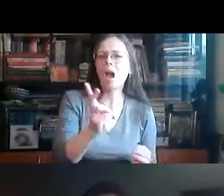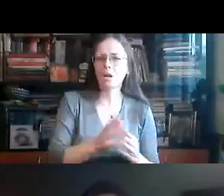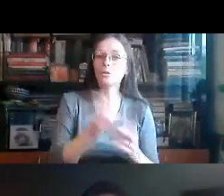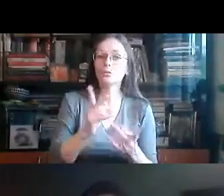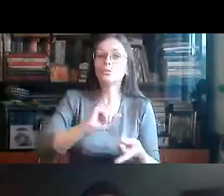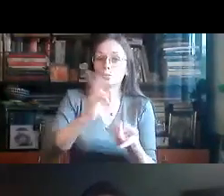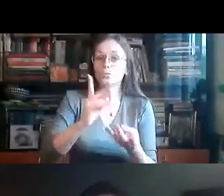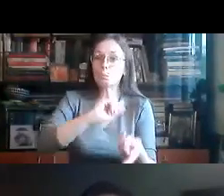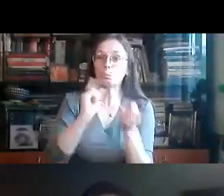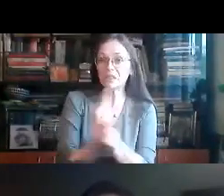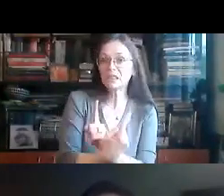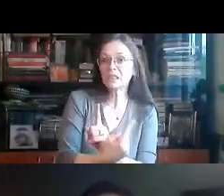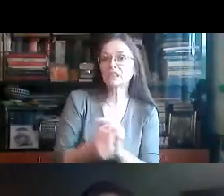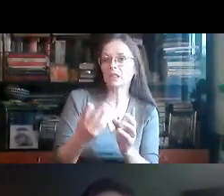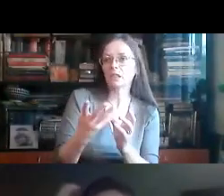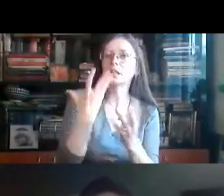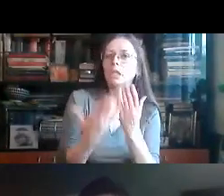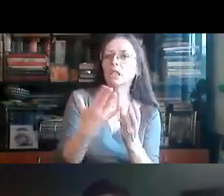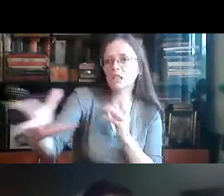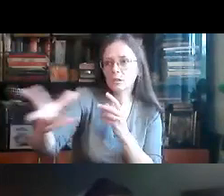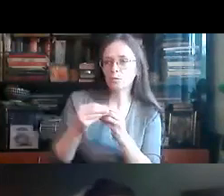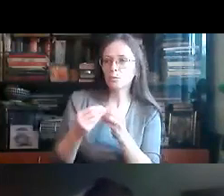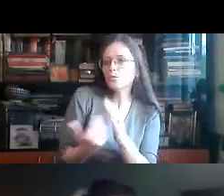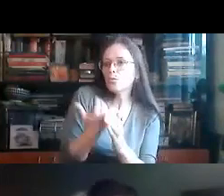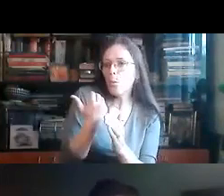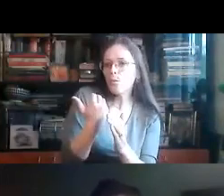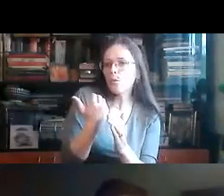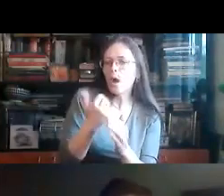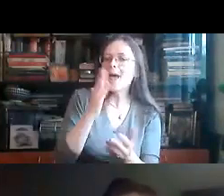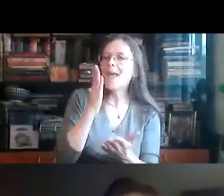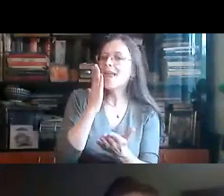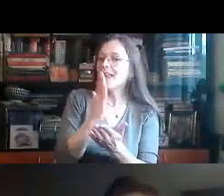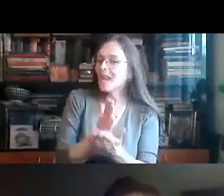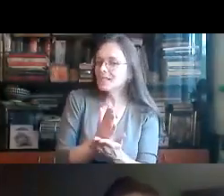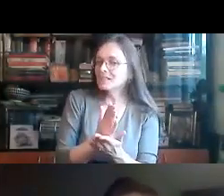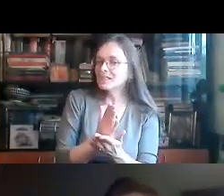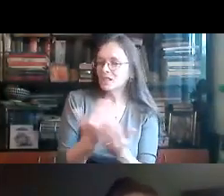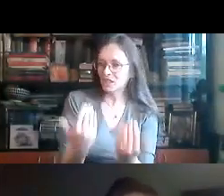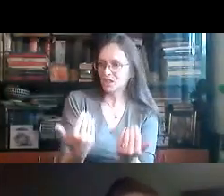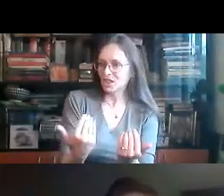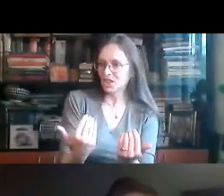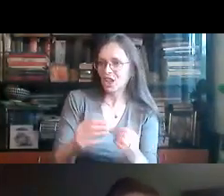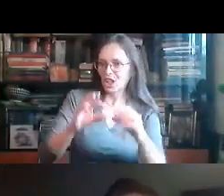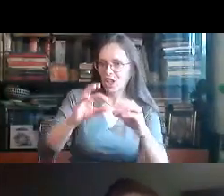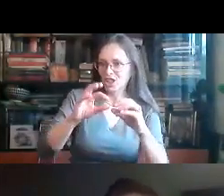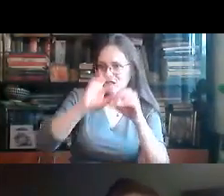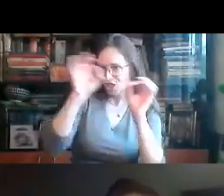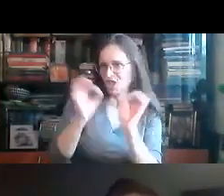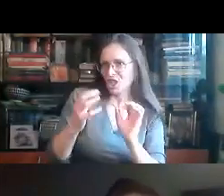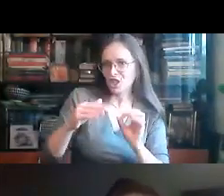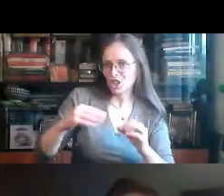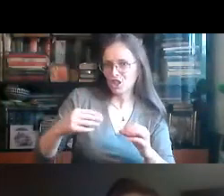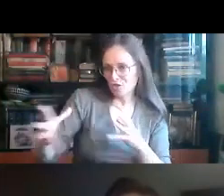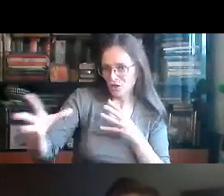когда есть настоящее, вот какое-то творческое, да, вот такое дело, которое всех объединяет,